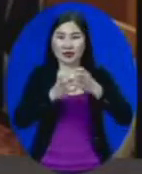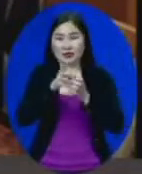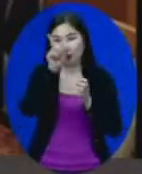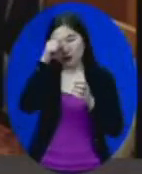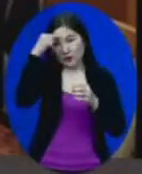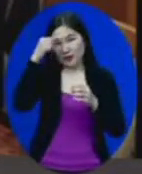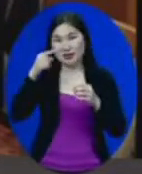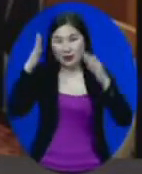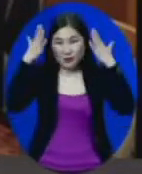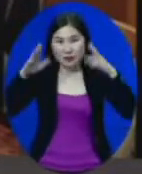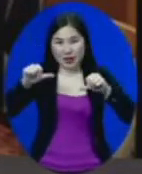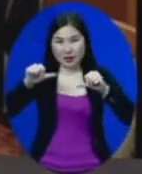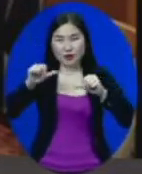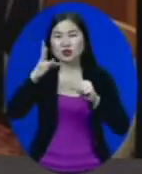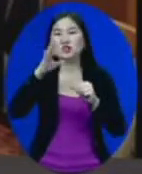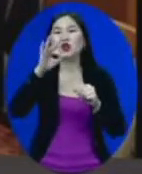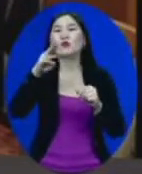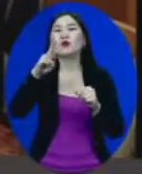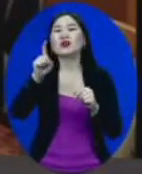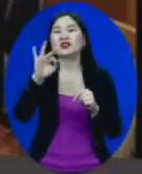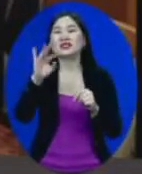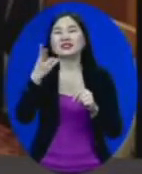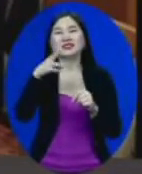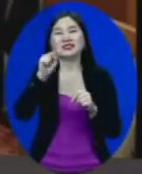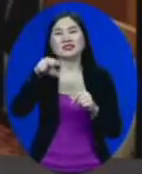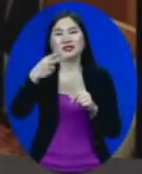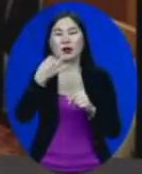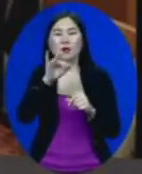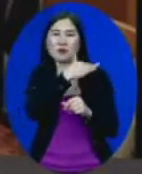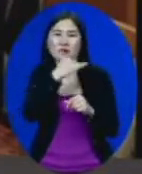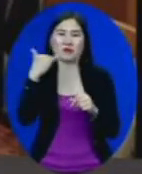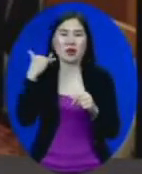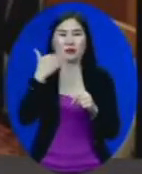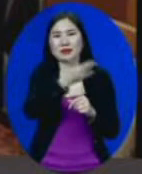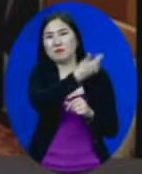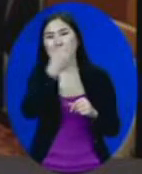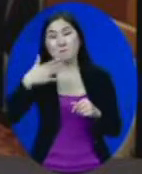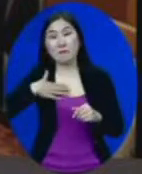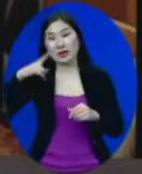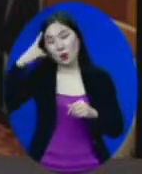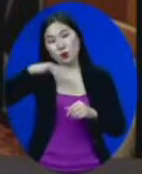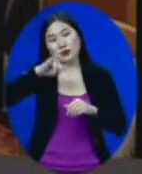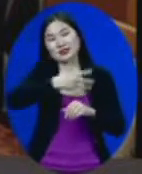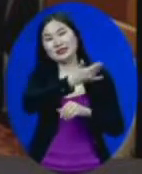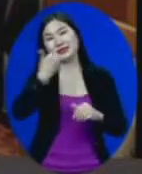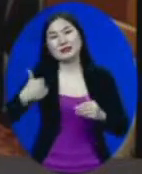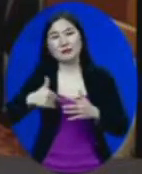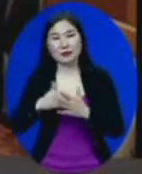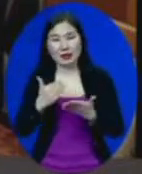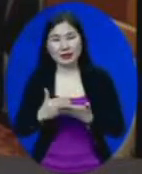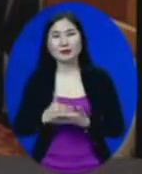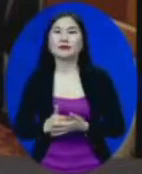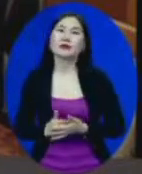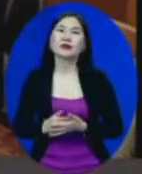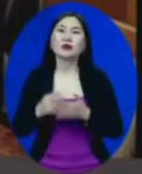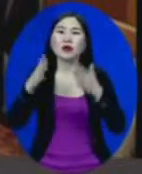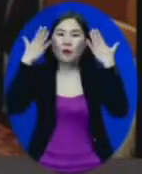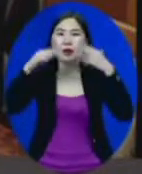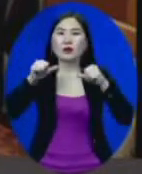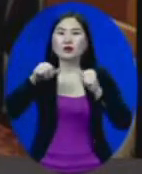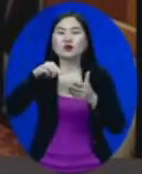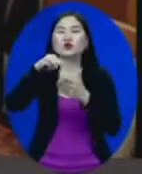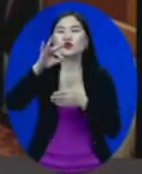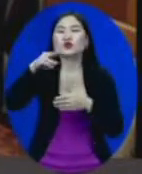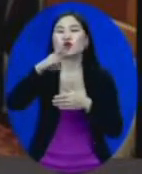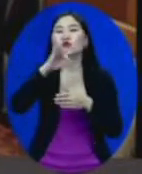Дэлхийн эрдэнэ байгууллагын Амхан далайн баруун бүсийн тэргүүлэгч Каташа Кесая манай улсад айлчилж байна. Улсын хурлах эмгтэй бүлгийн гишүүд Дэлхийн эрдэнэ байгууллагын төлөөлөлтөө